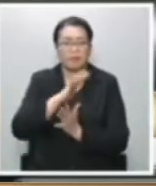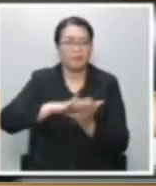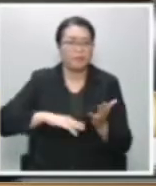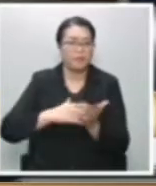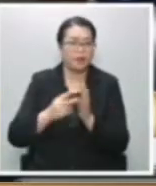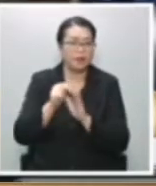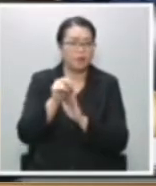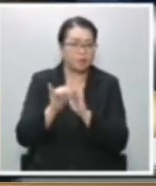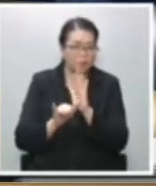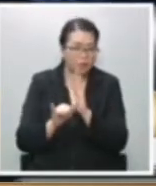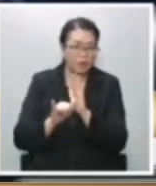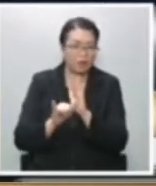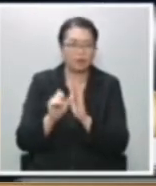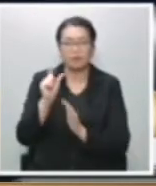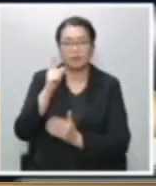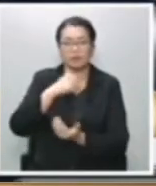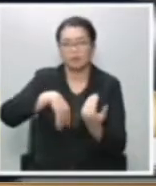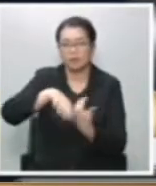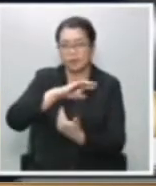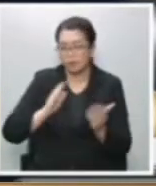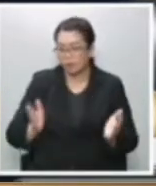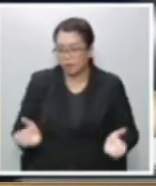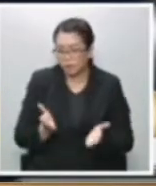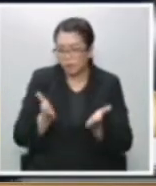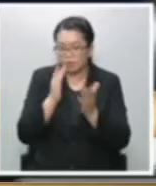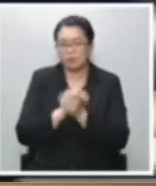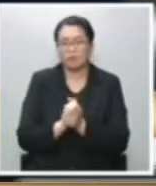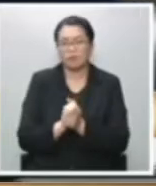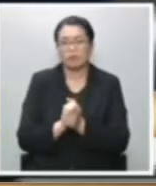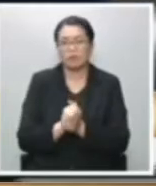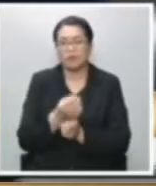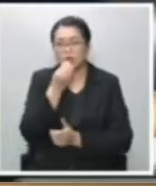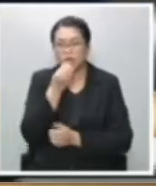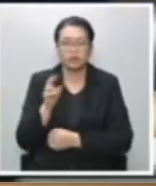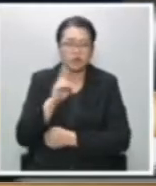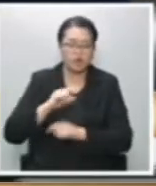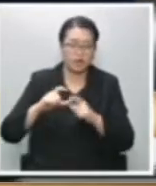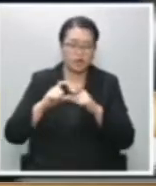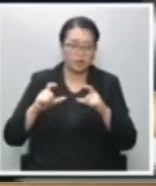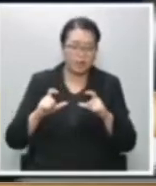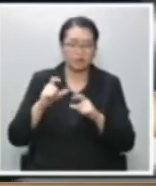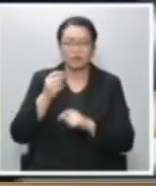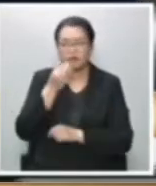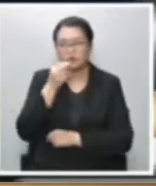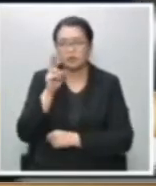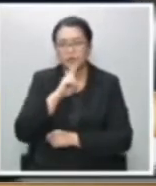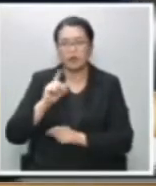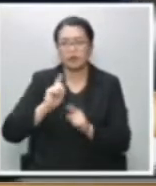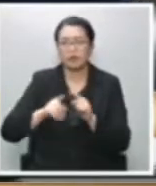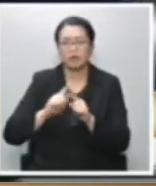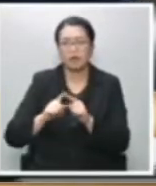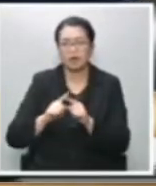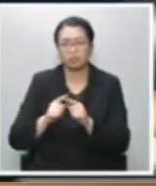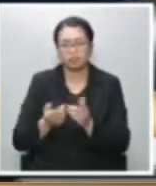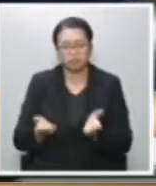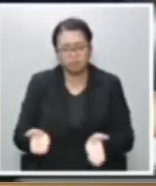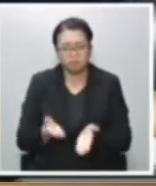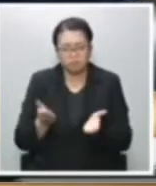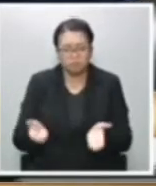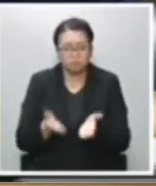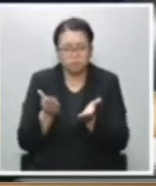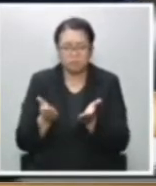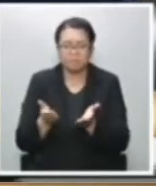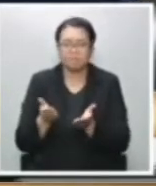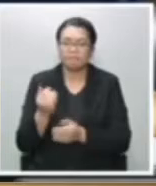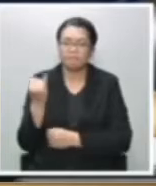กระตุ้นเศรษฐกิจนะครับไม่ว่าจะเป็นเรื่องชิมช็อปใช้ต่างๆนะครับที่ออกไปเนี่ยมันไม่กระเตื้องนะครับเพราะว่าค